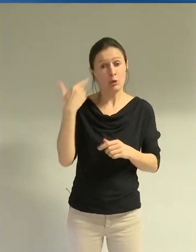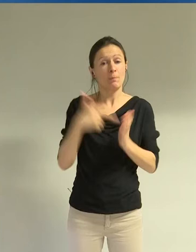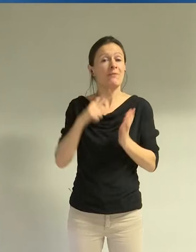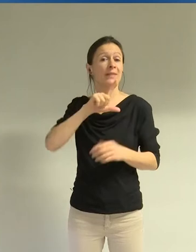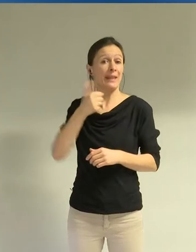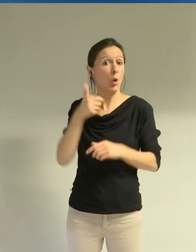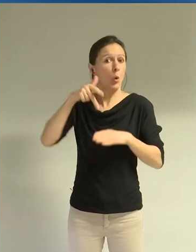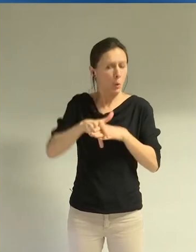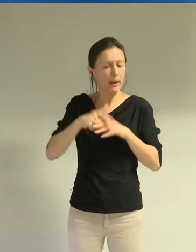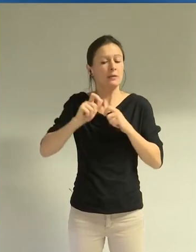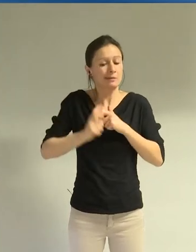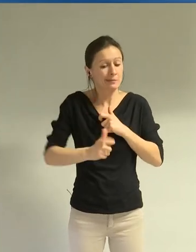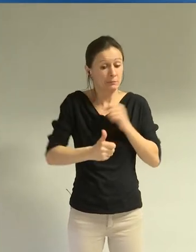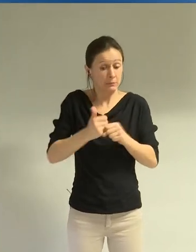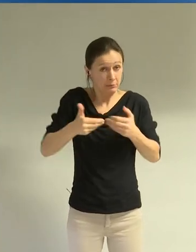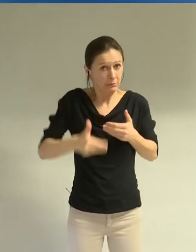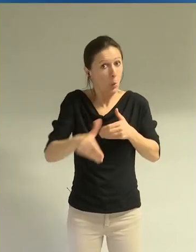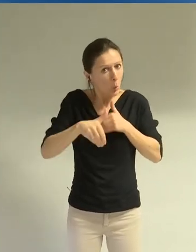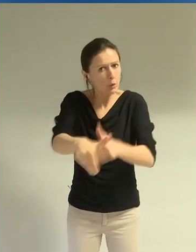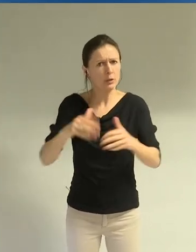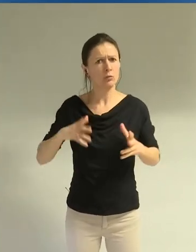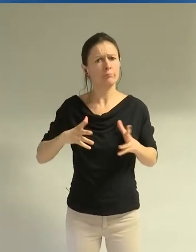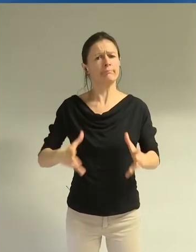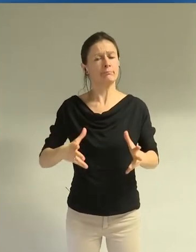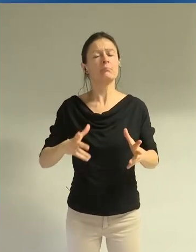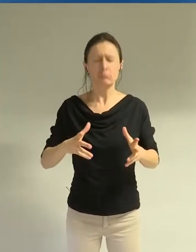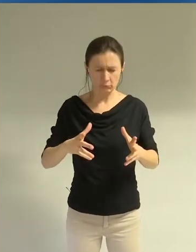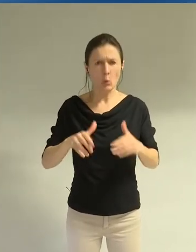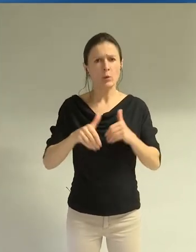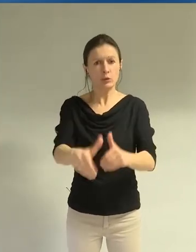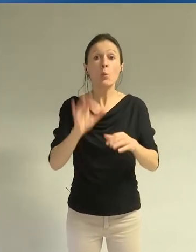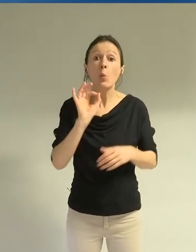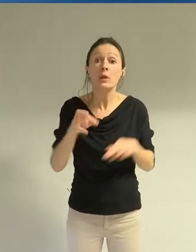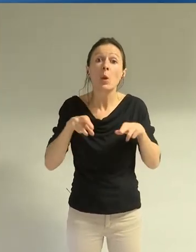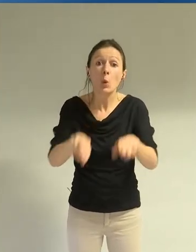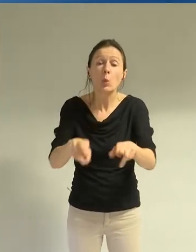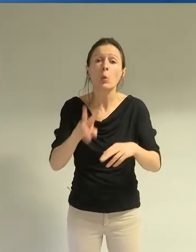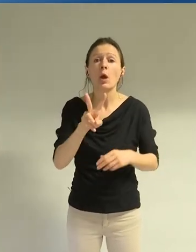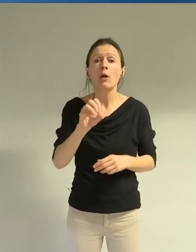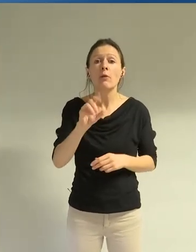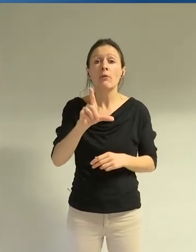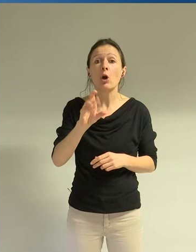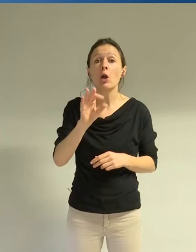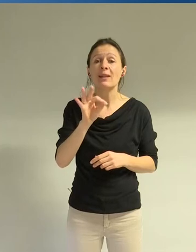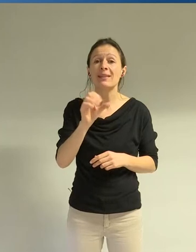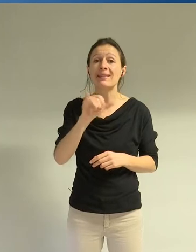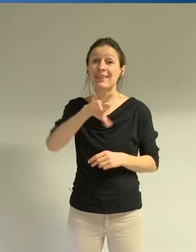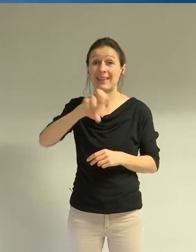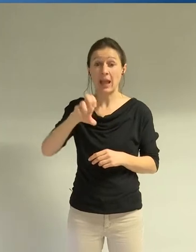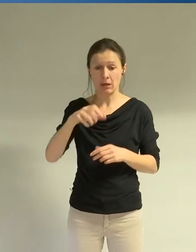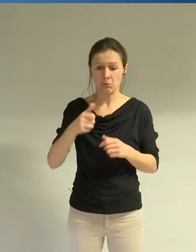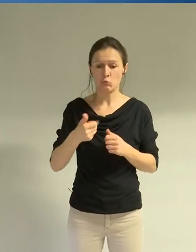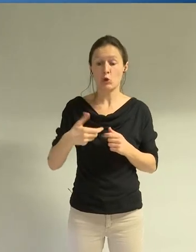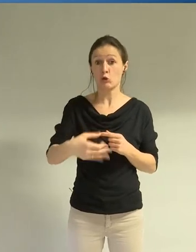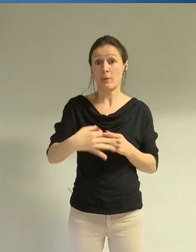l'engagement oui la rue voltaire sera entièrement rénové dans quelques semaines son patrimoine mis en valeur